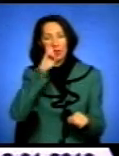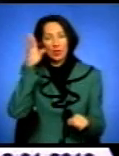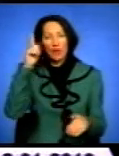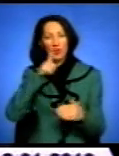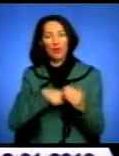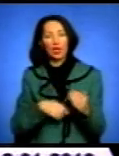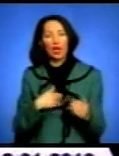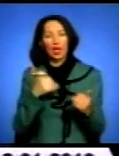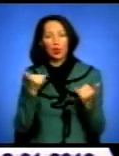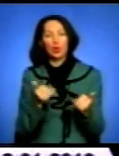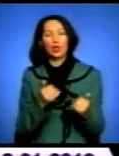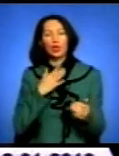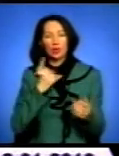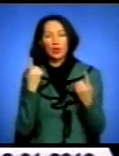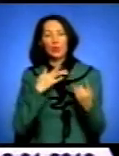черговий раз,